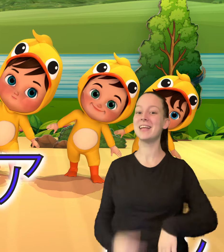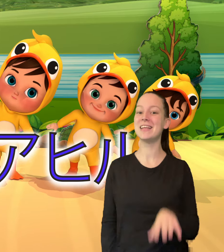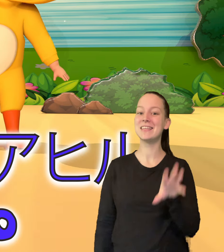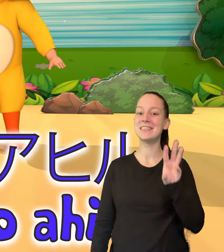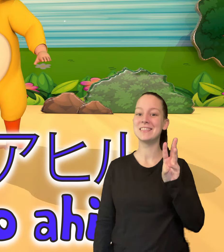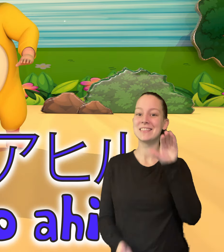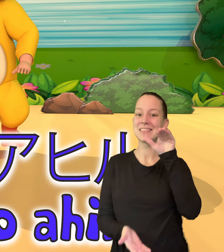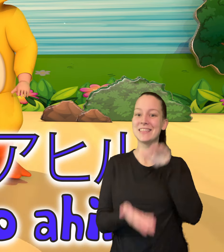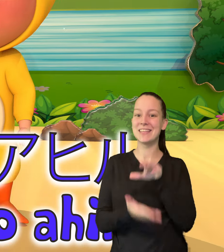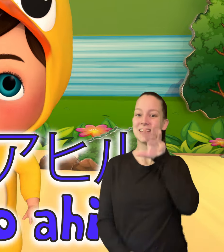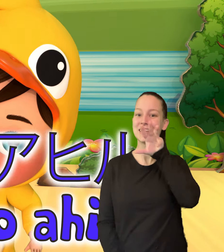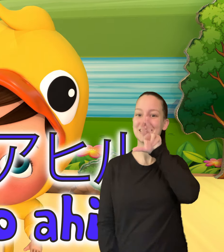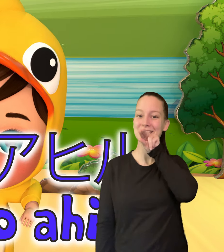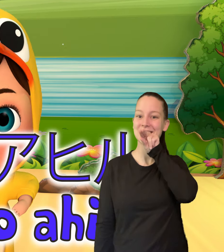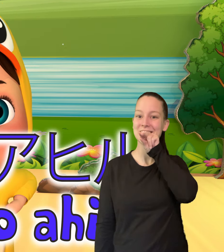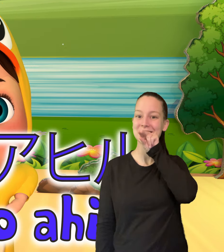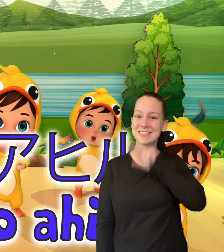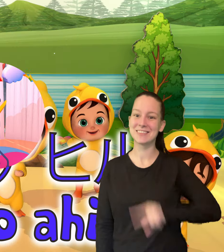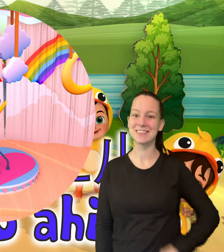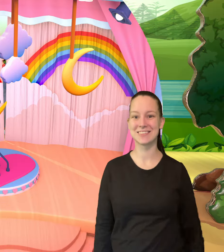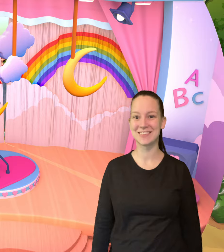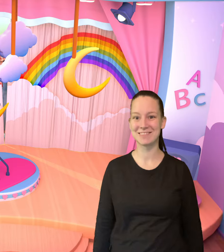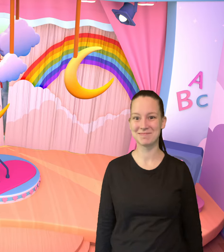たアの